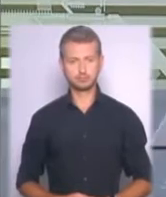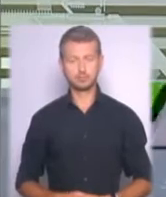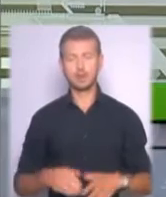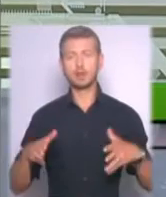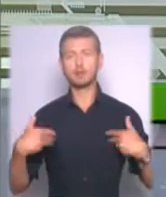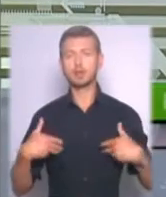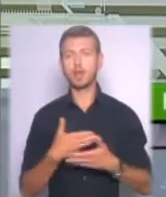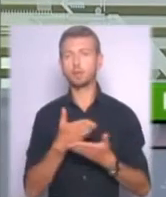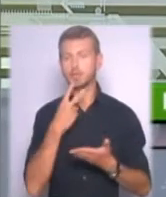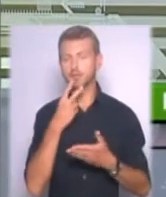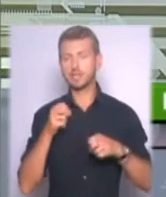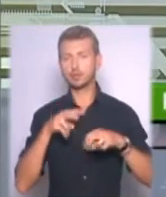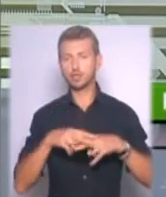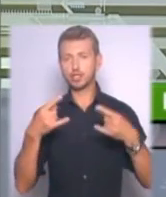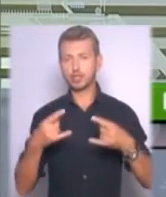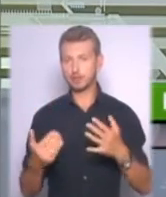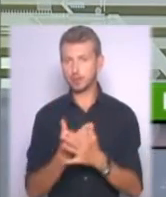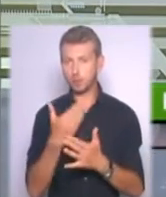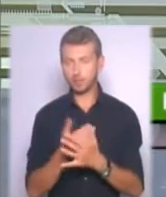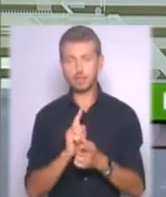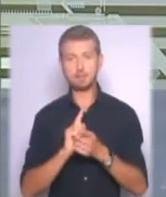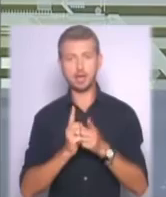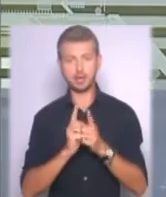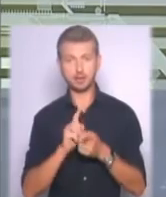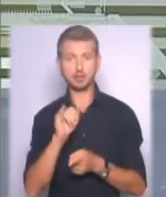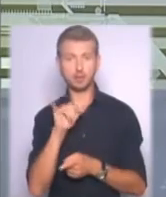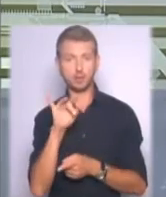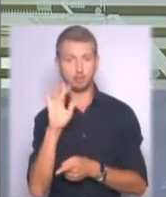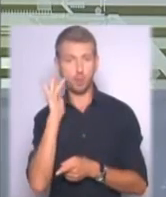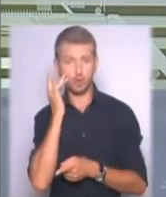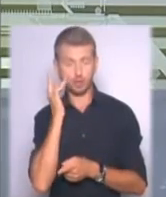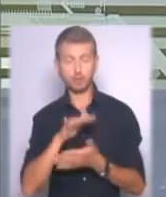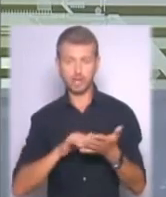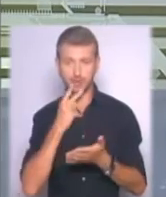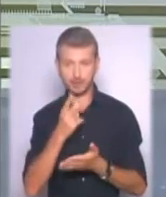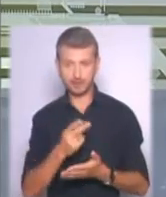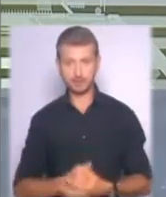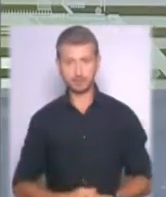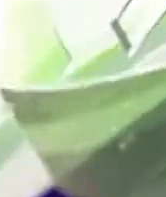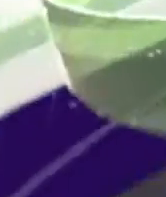Вітаю, ви дивитесь столичні телевізійні новини. В студії Ростислав Сухачов та Ігор Бондаренко. У випуску ви побачите.